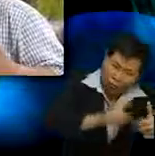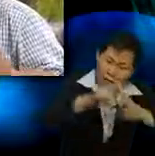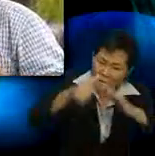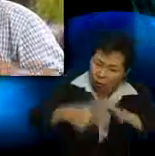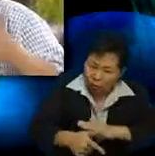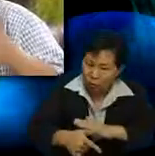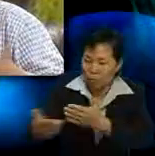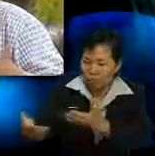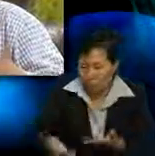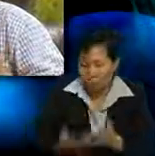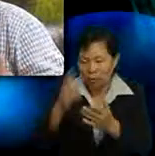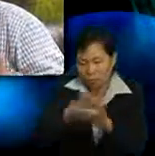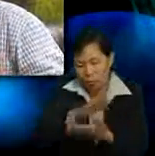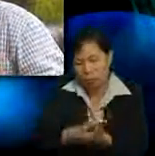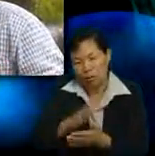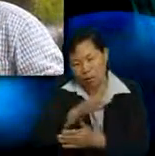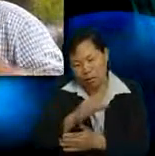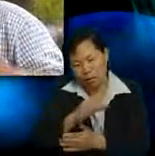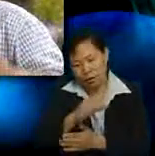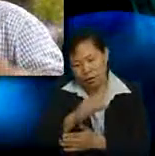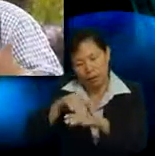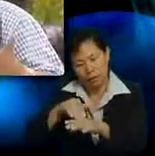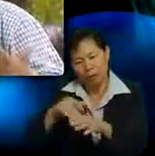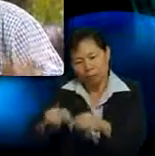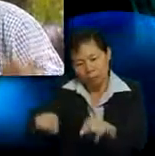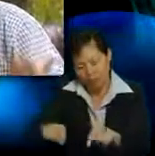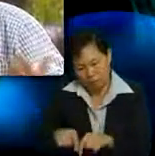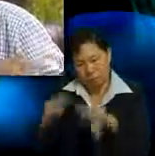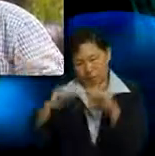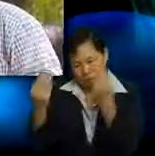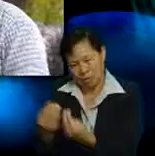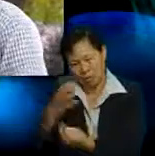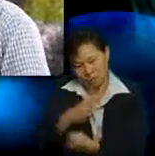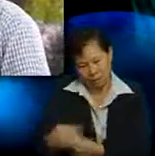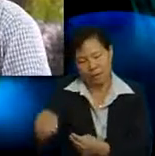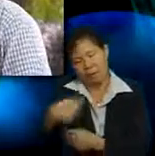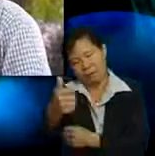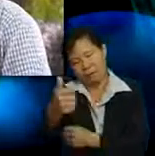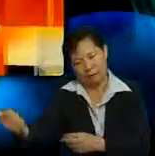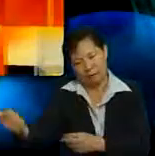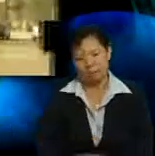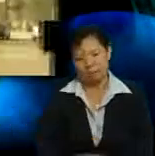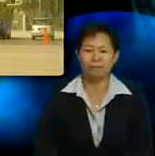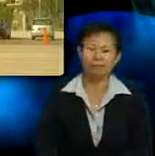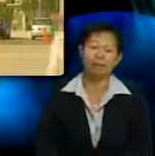barulah bawanya ke sekolah dan juga kepada tempat, masyarakat dan sebagainya.